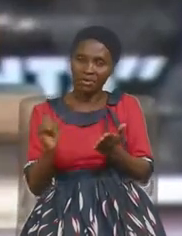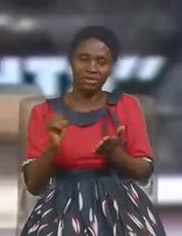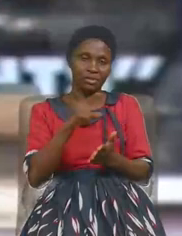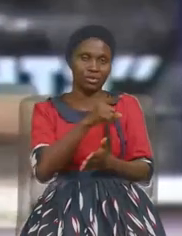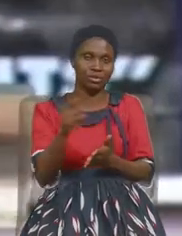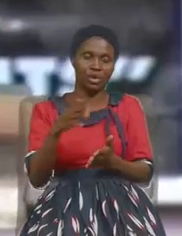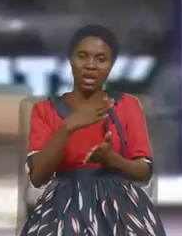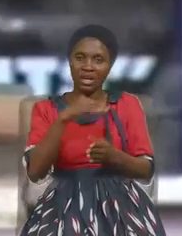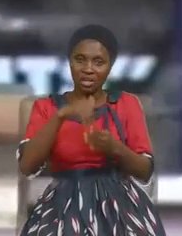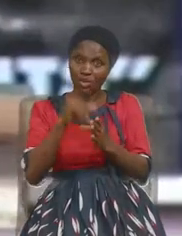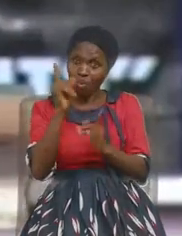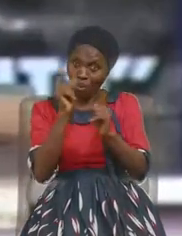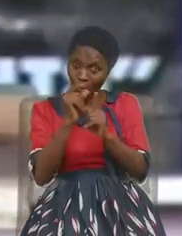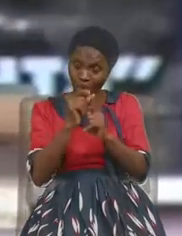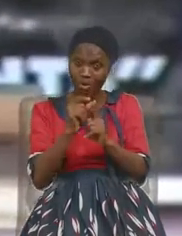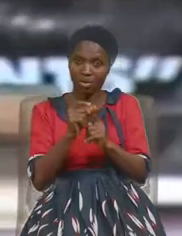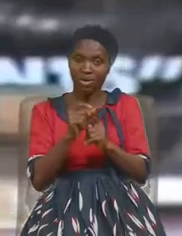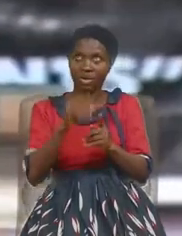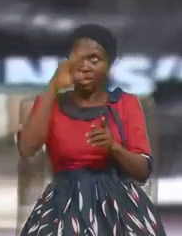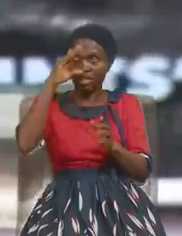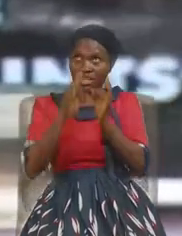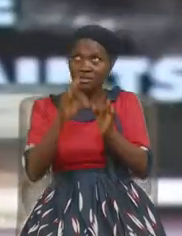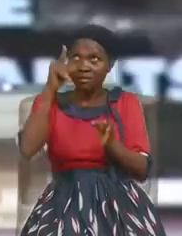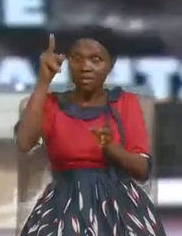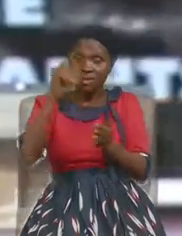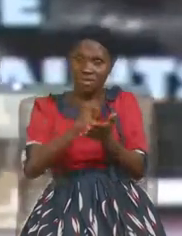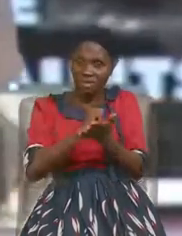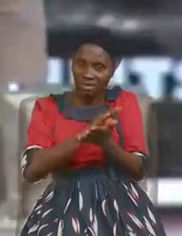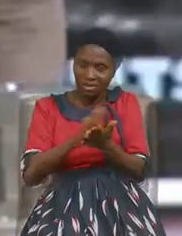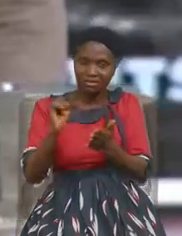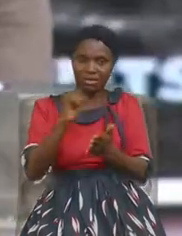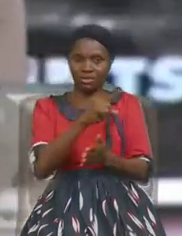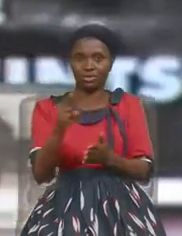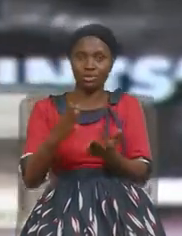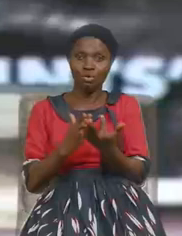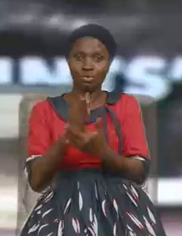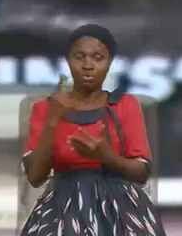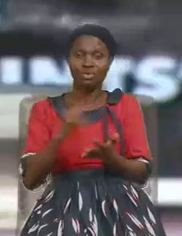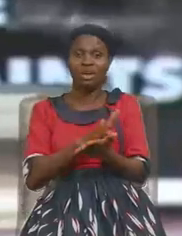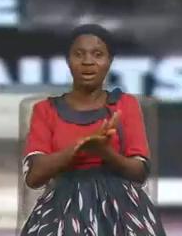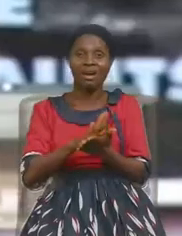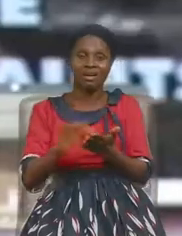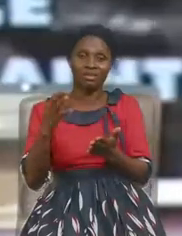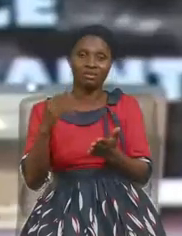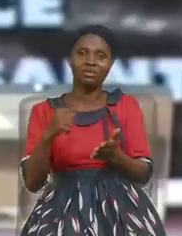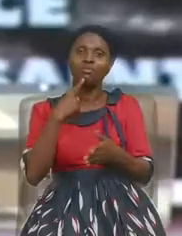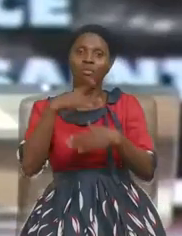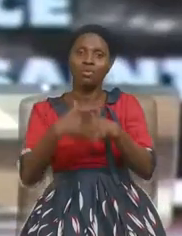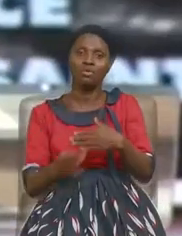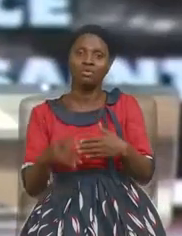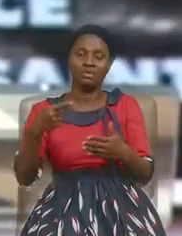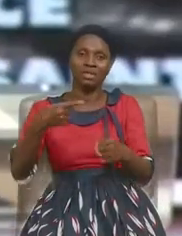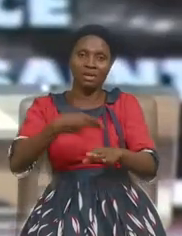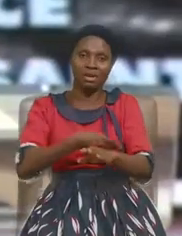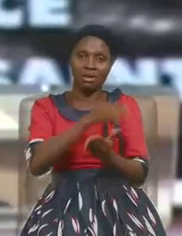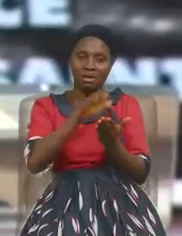mot, s'il te sanctifie par la purification du sang de l'agneau, en ce